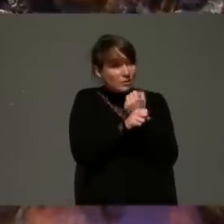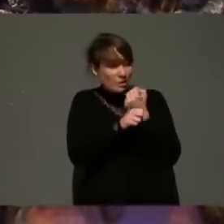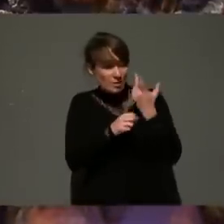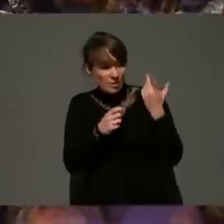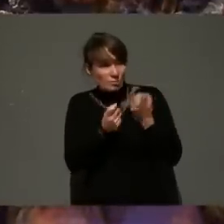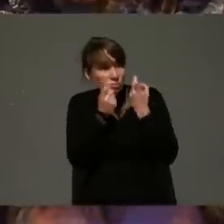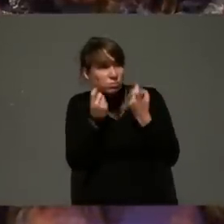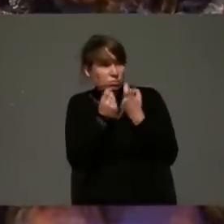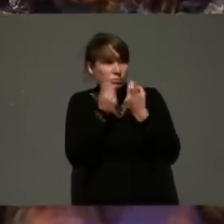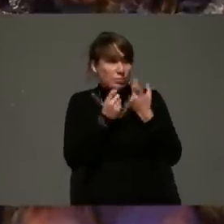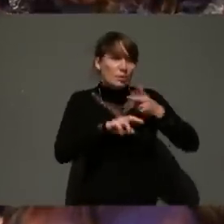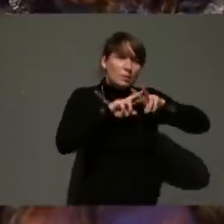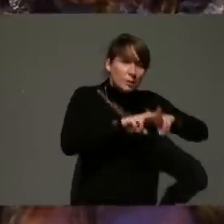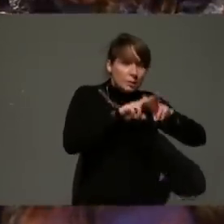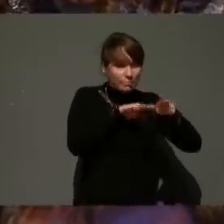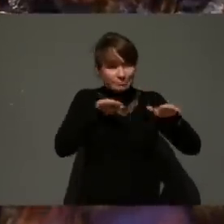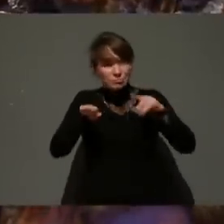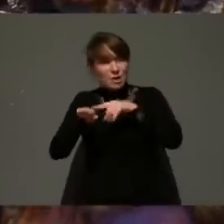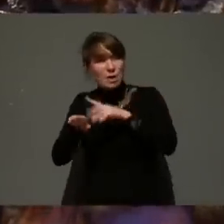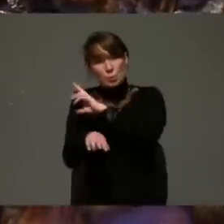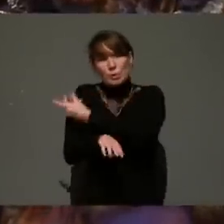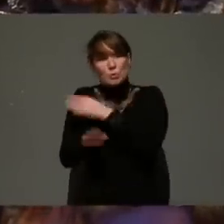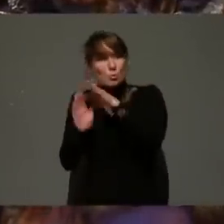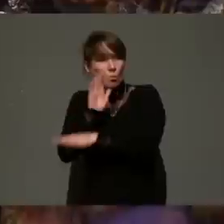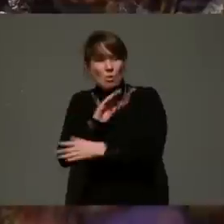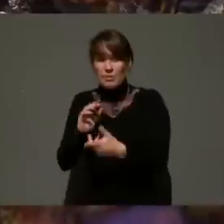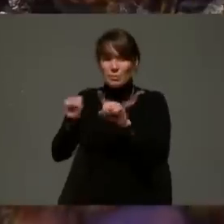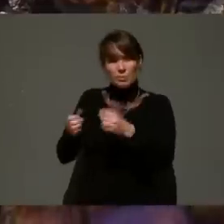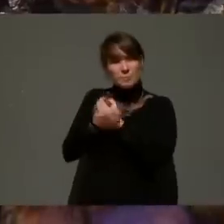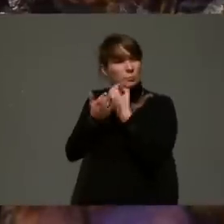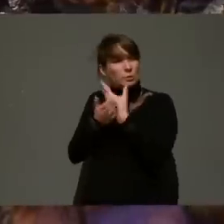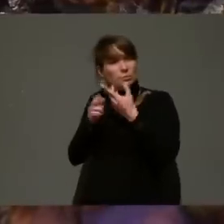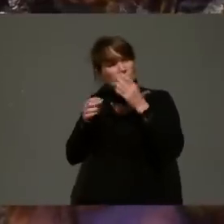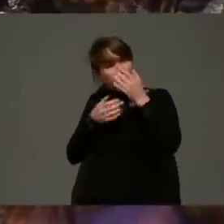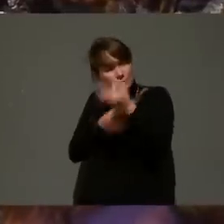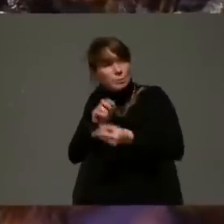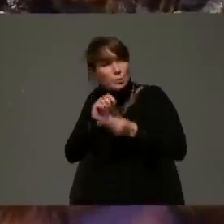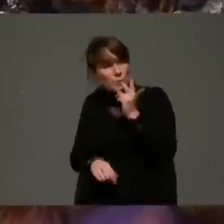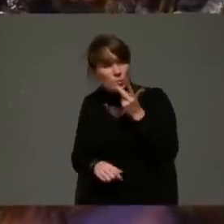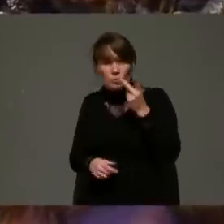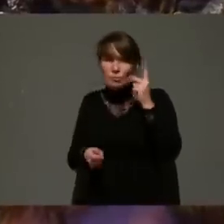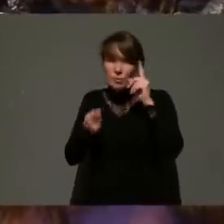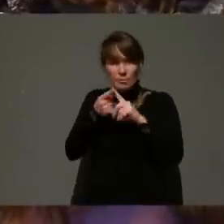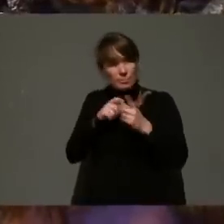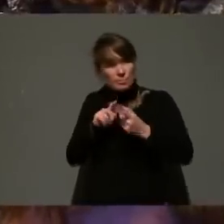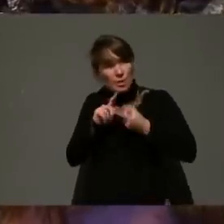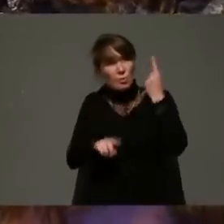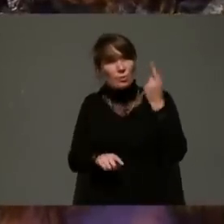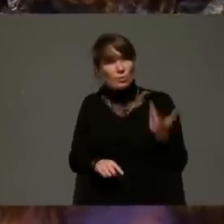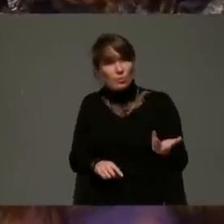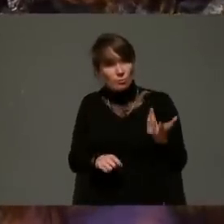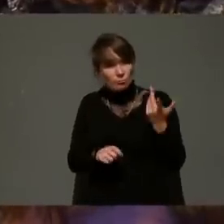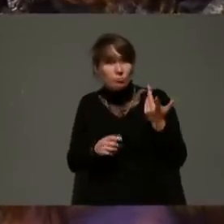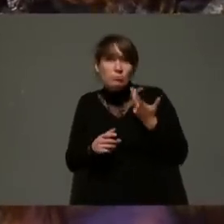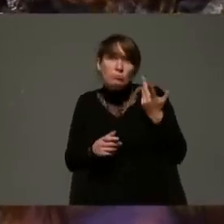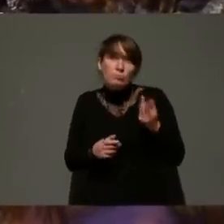musculation. Est-ce que vous pourriez là préciser un petit peu votre propos sur justement ce qu'est l'importance de